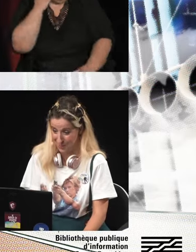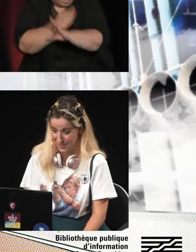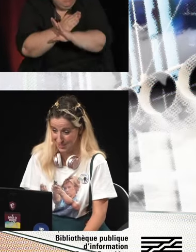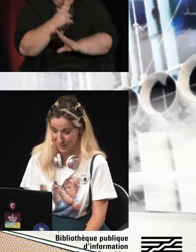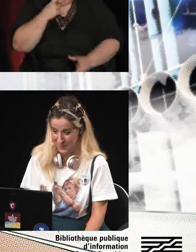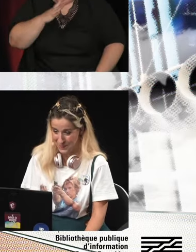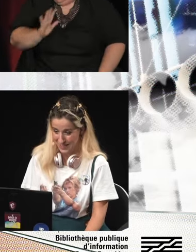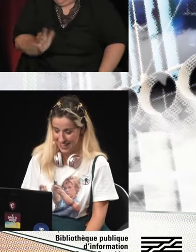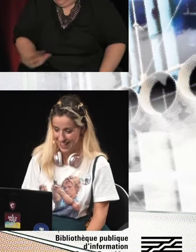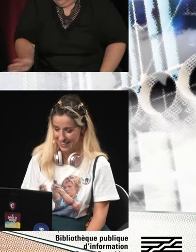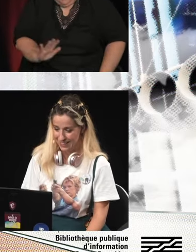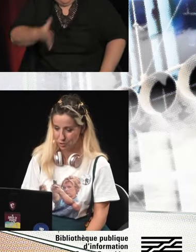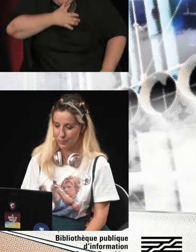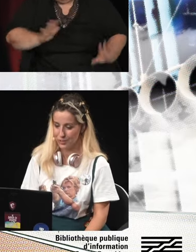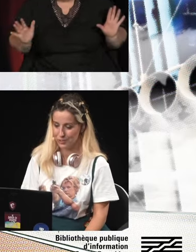C'est complètement possible. Hein.